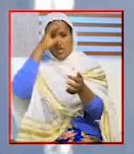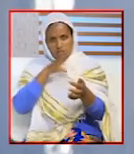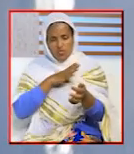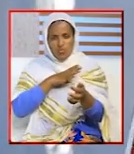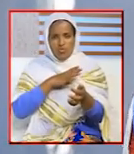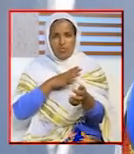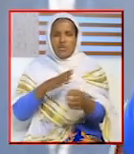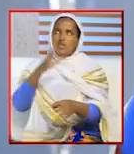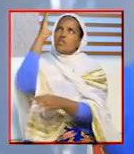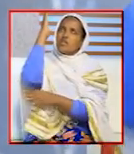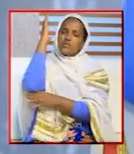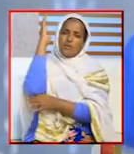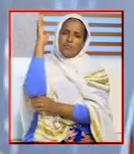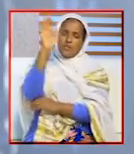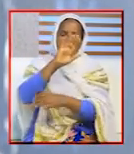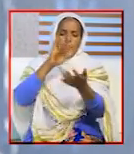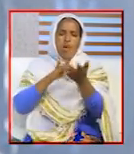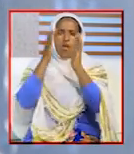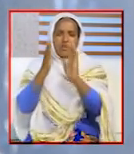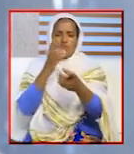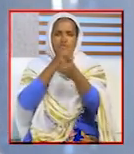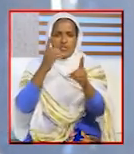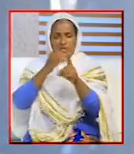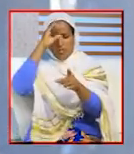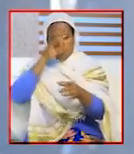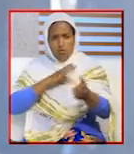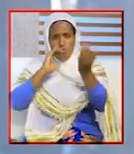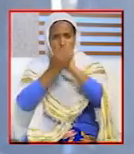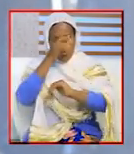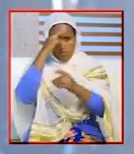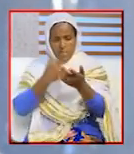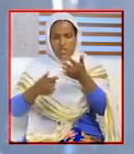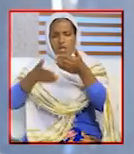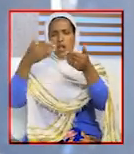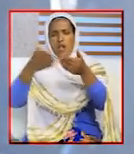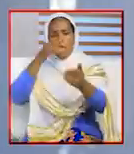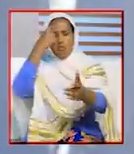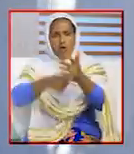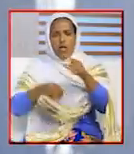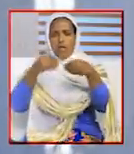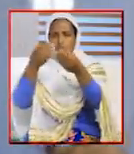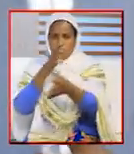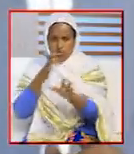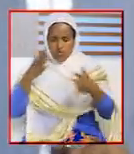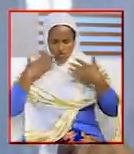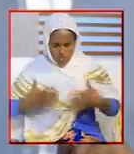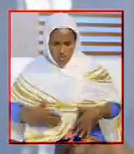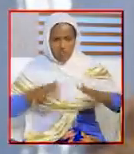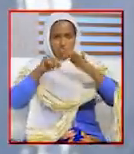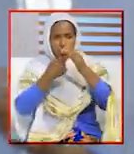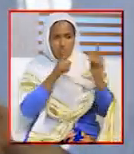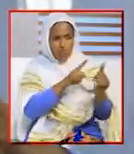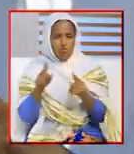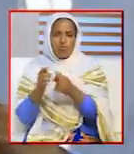የሰው የእግዚአብሔር ማዕከላዊ ፍጥረት ሰው ስለሆነ ቀላል ዋጋ የሚሰጠው አይደለም ሰውነትም ጀምረው